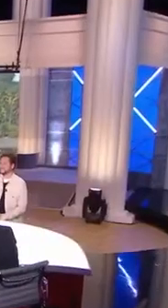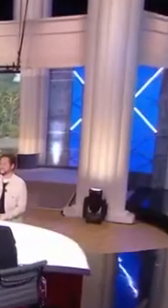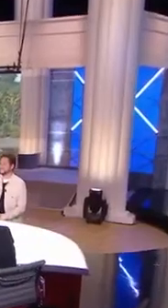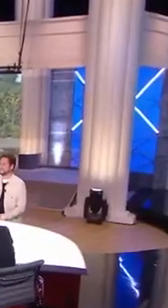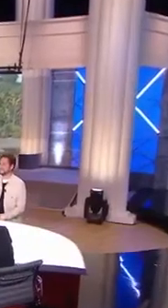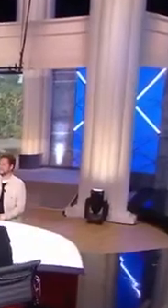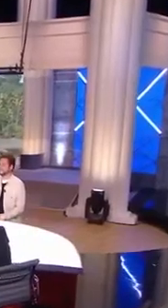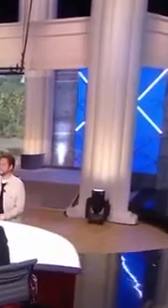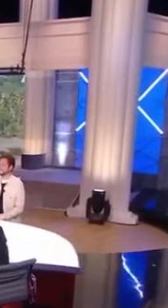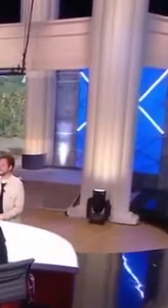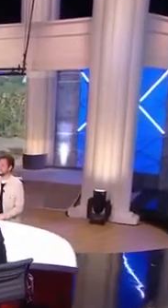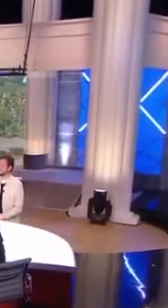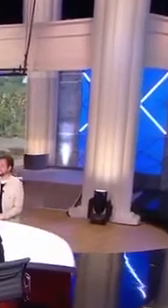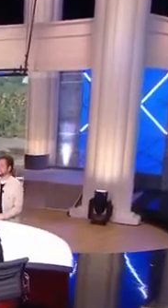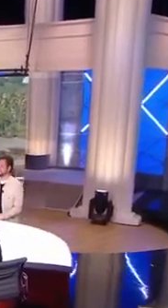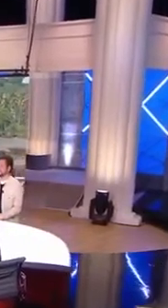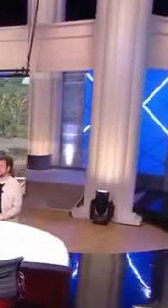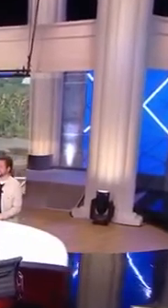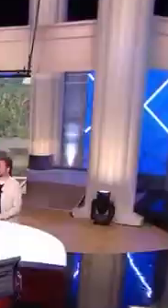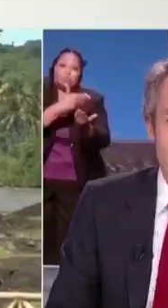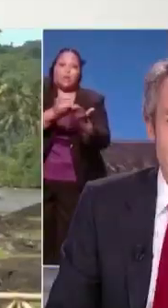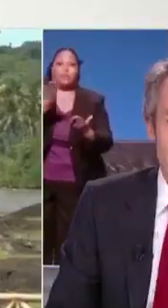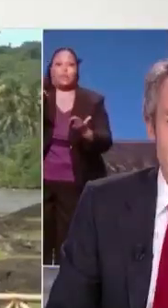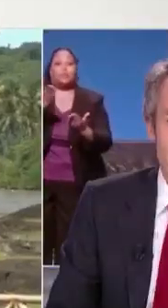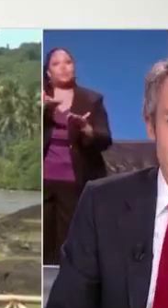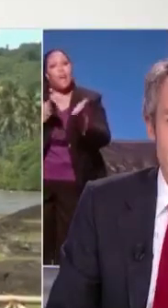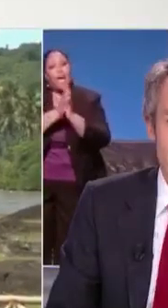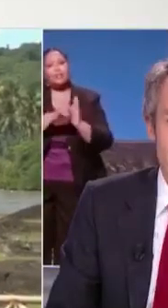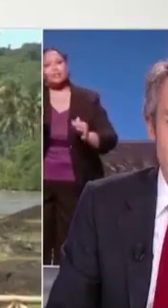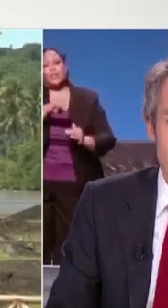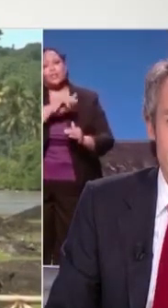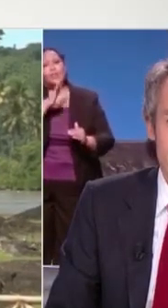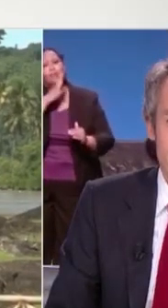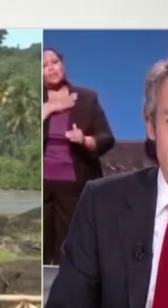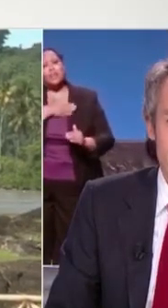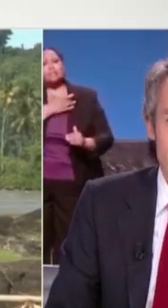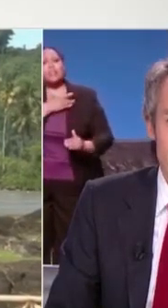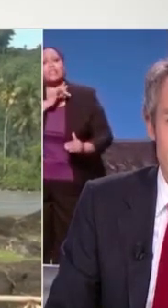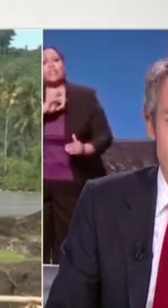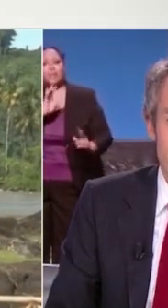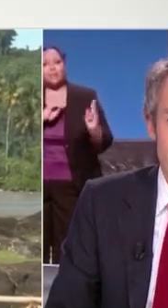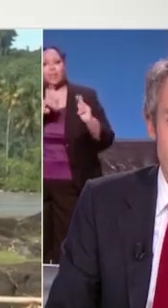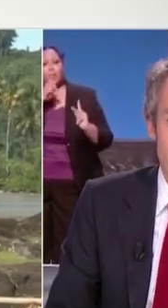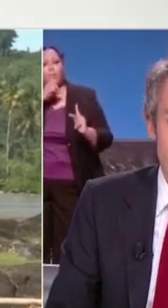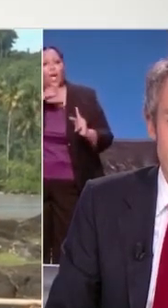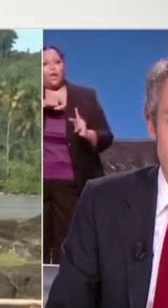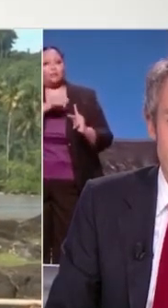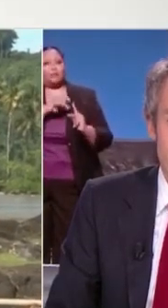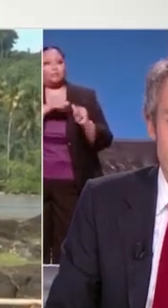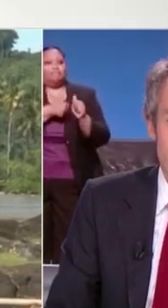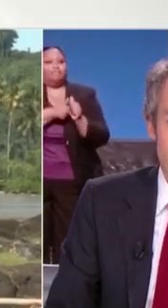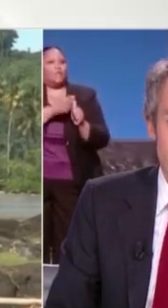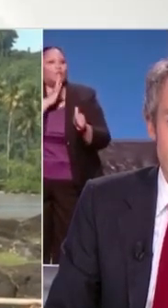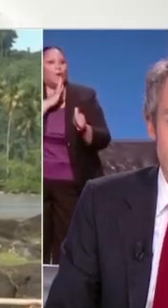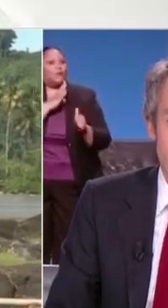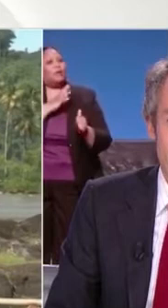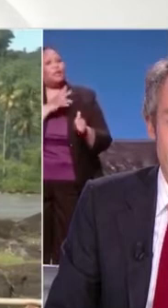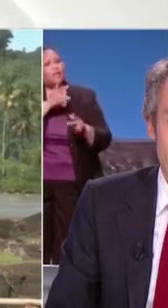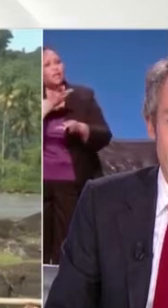européennes. Et je salue une fois de plus Madame Merkel. Ça vaut pour toutes les métropoles européennes. Le monde a été bâti, le monde a